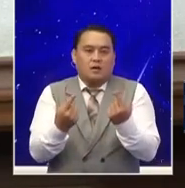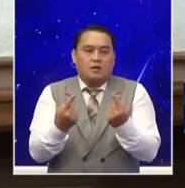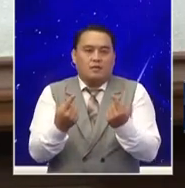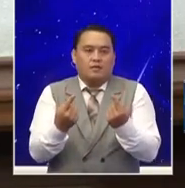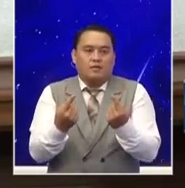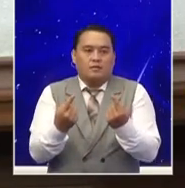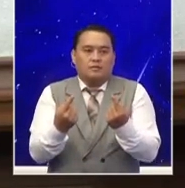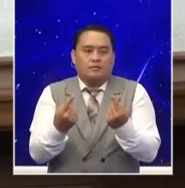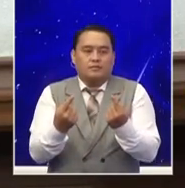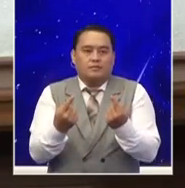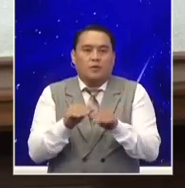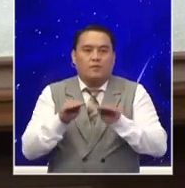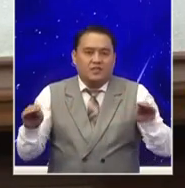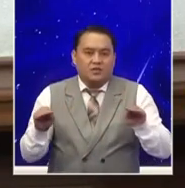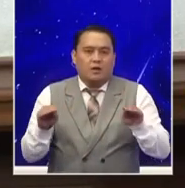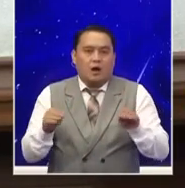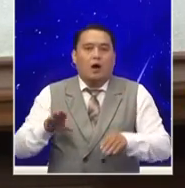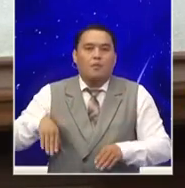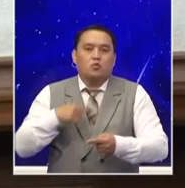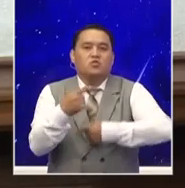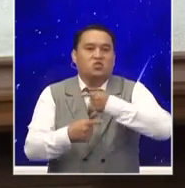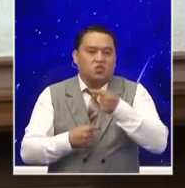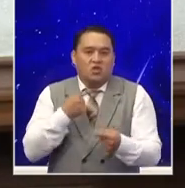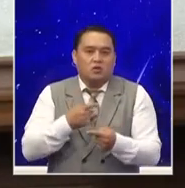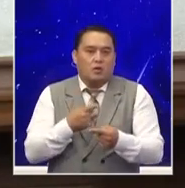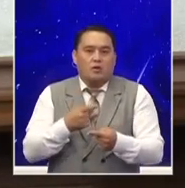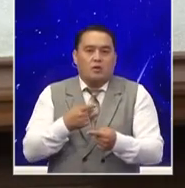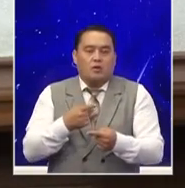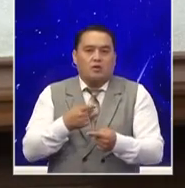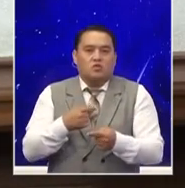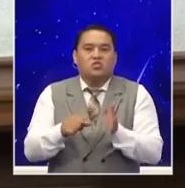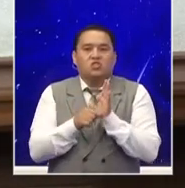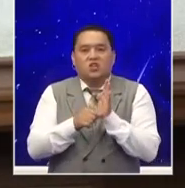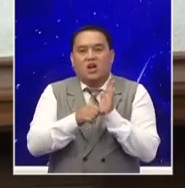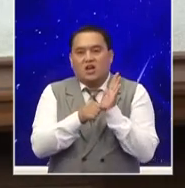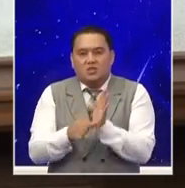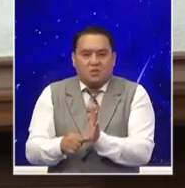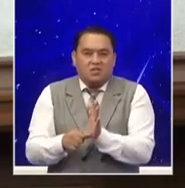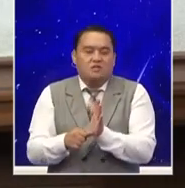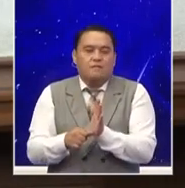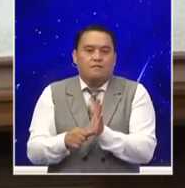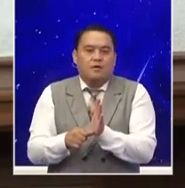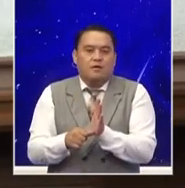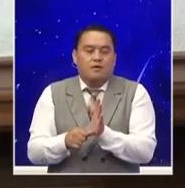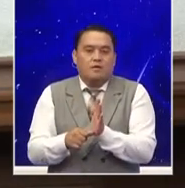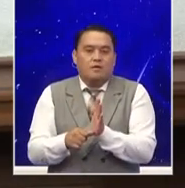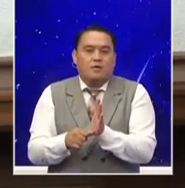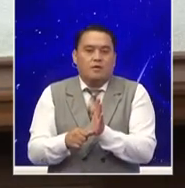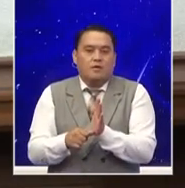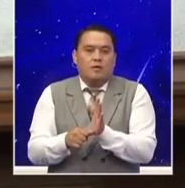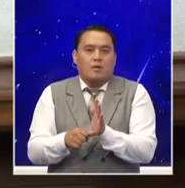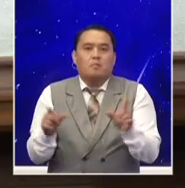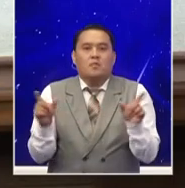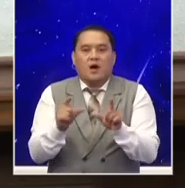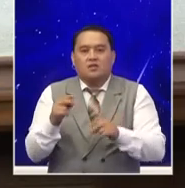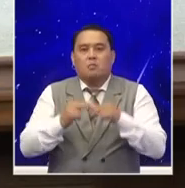вот эти строчки. А потом через полгода, я вам не сказал 3 месяца, через полгода, пока он там